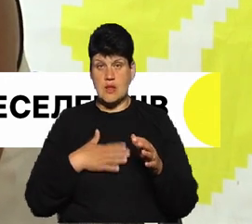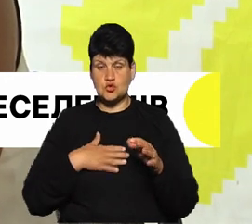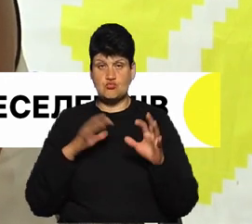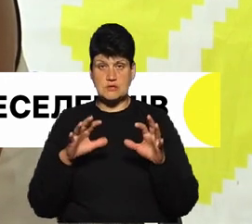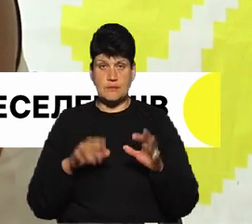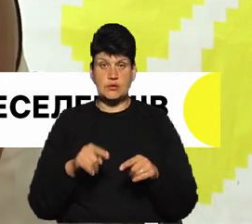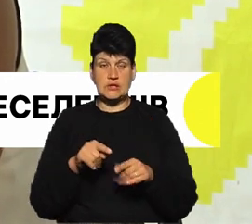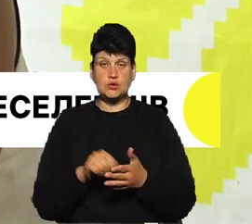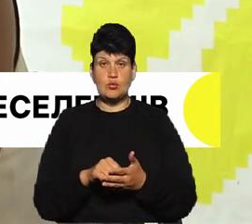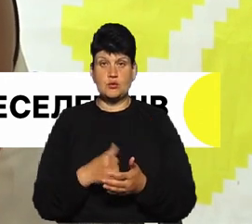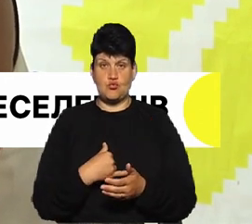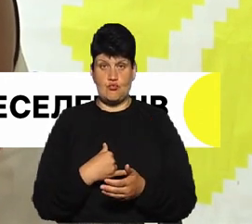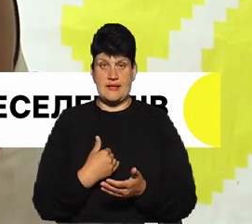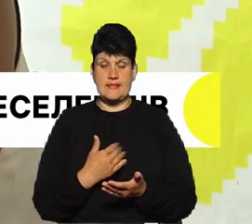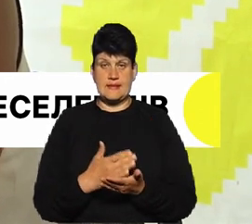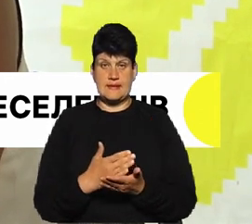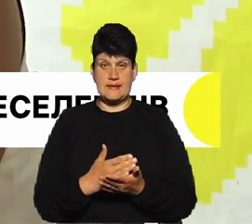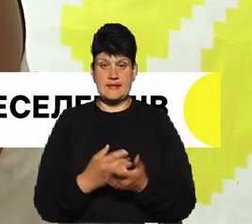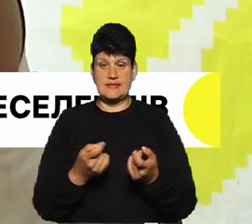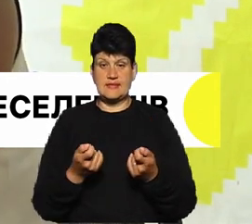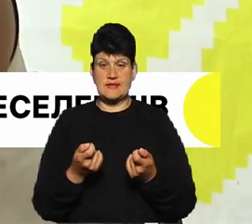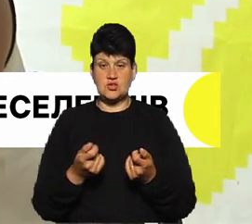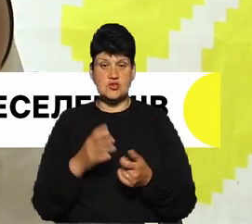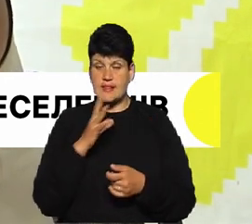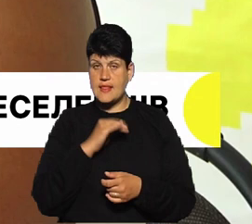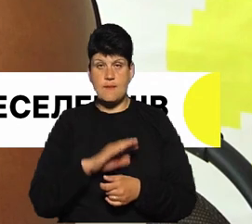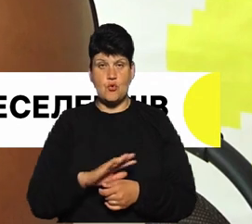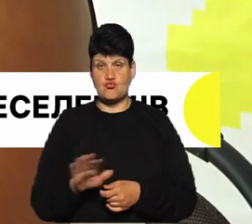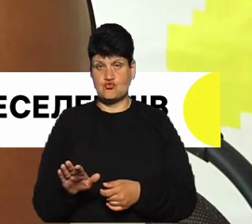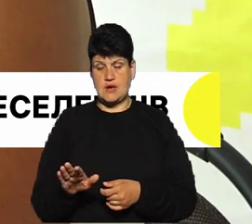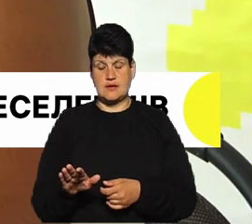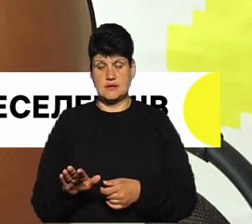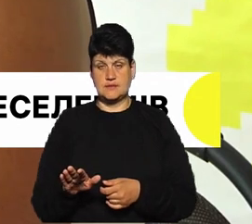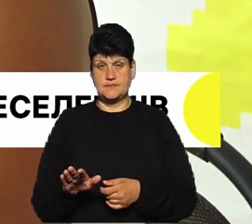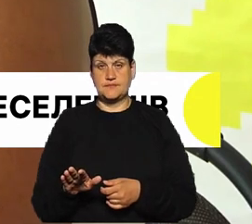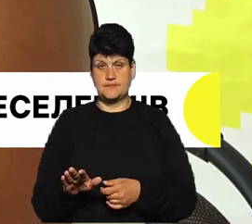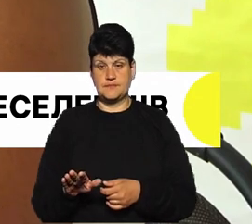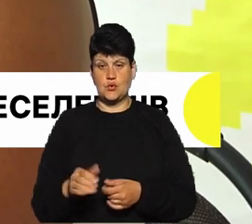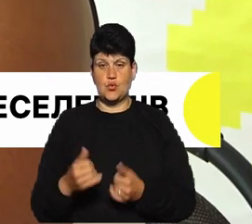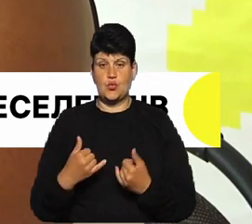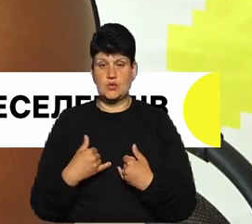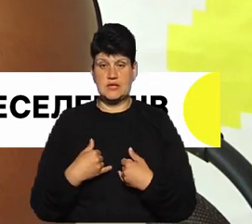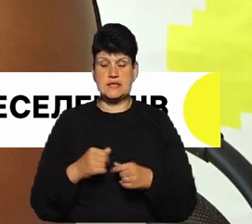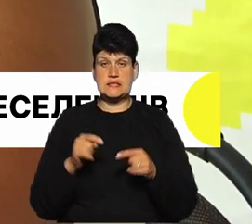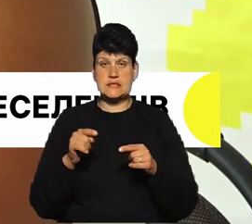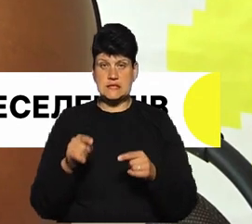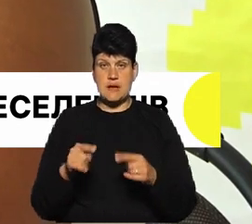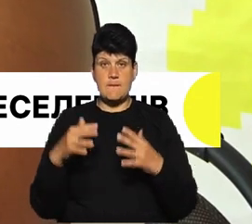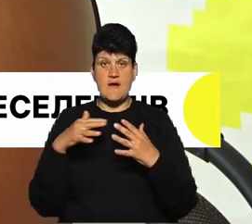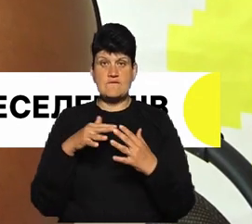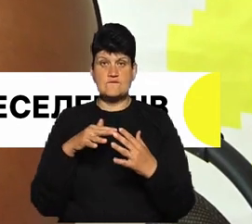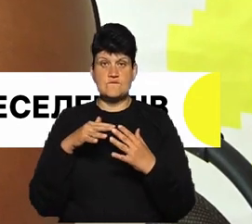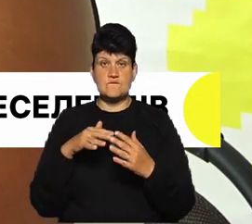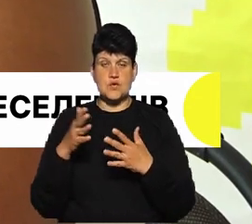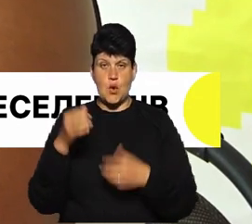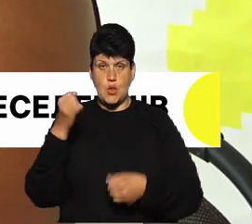документам, що в мене є, трішки, так сказати, не виходить в мене. У нас там, так сказати, у нас там лінія фронту, у нас там